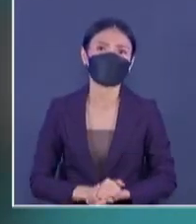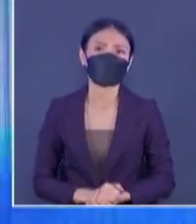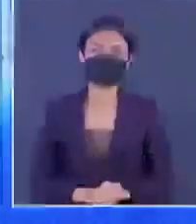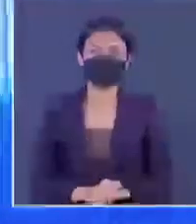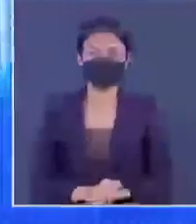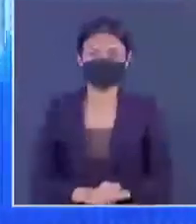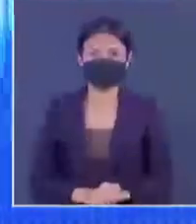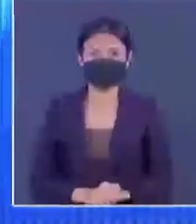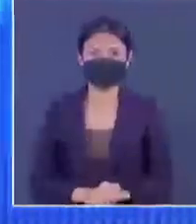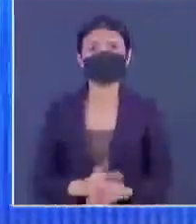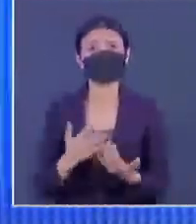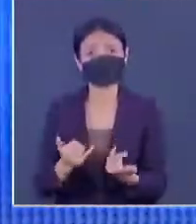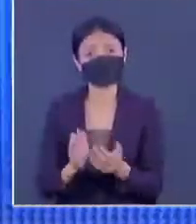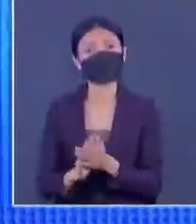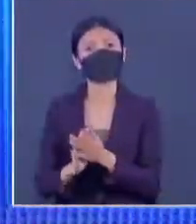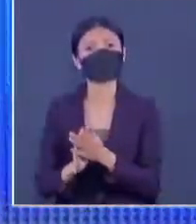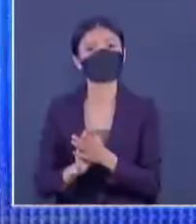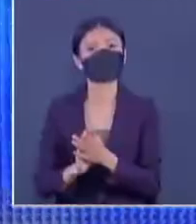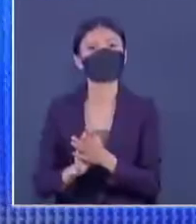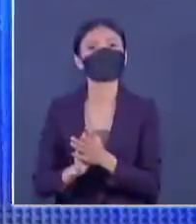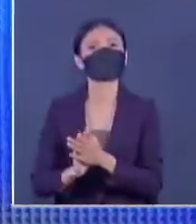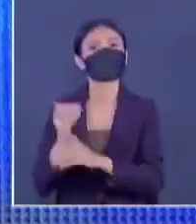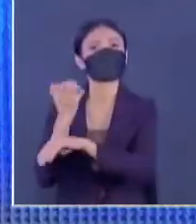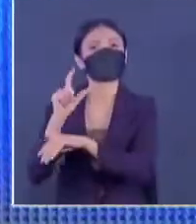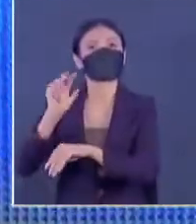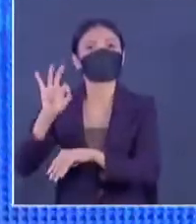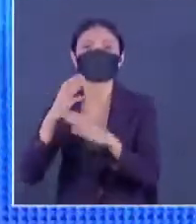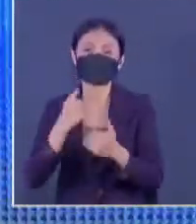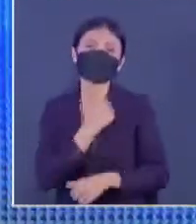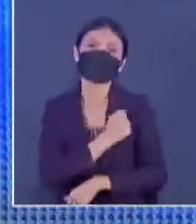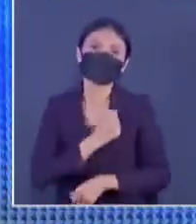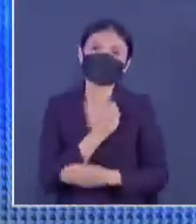ทางรายการของเราก็ต้องขอแสดงความเสียใจกับการจากไปในครั้งนี้ด้วยนะคะ